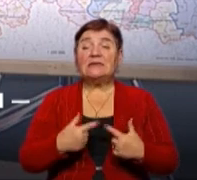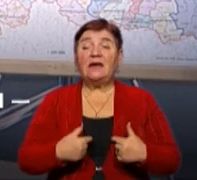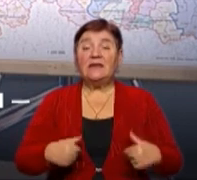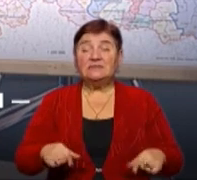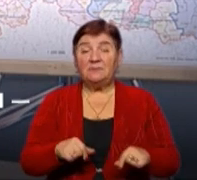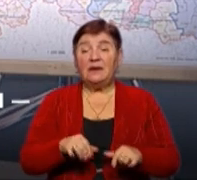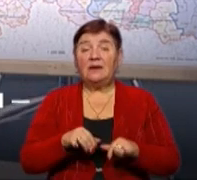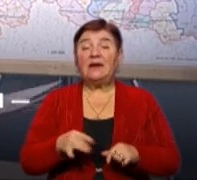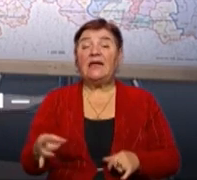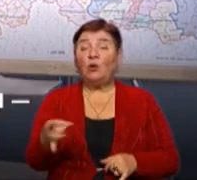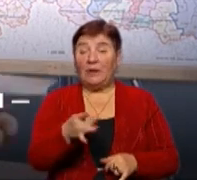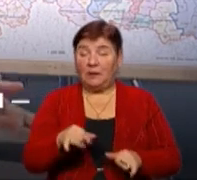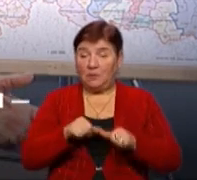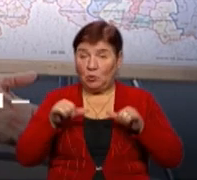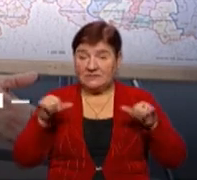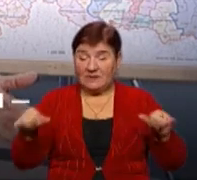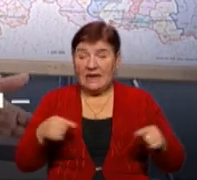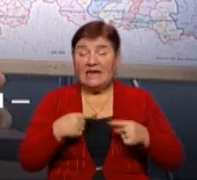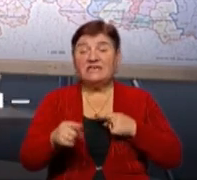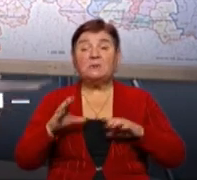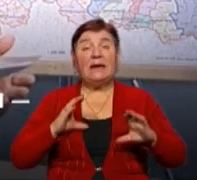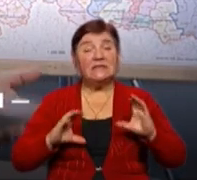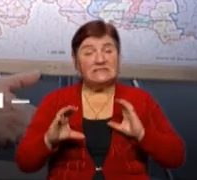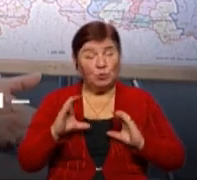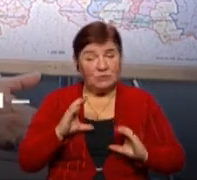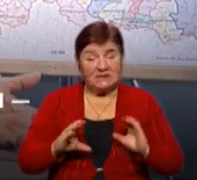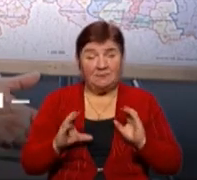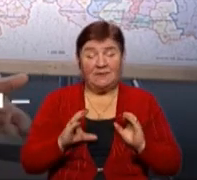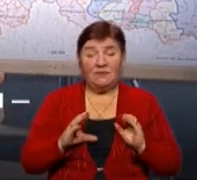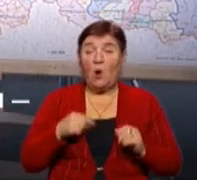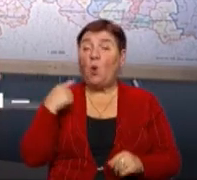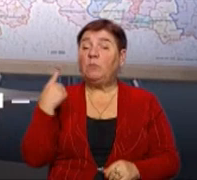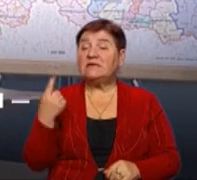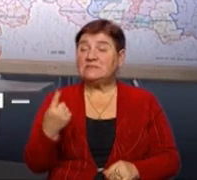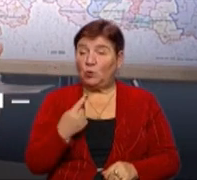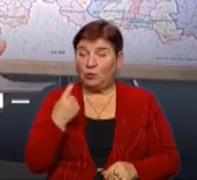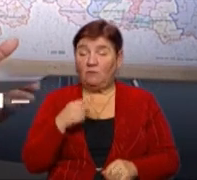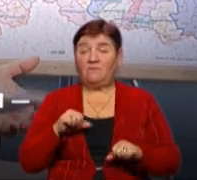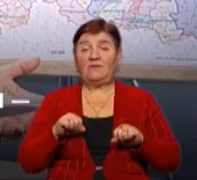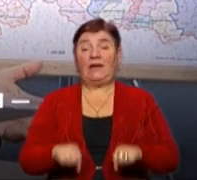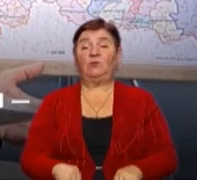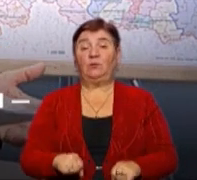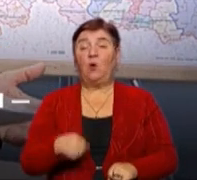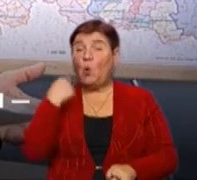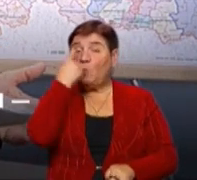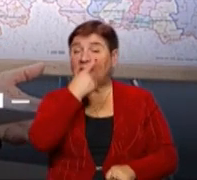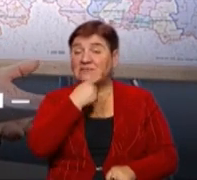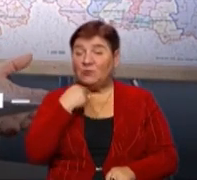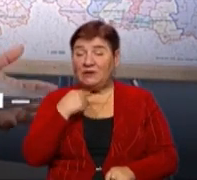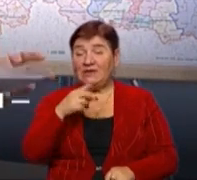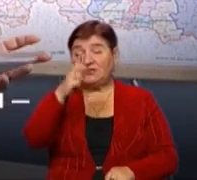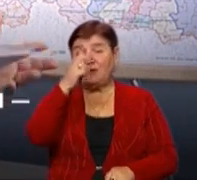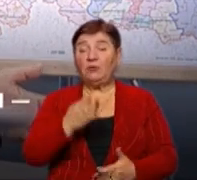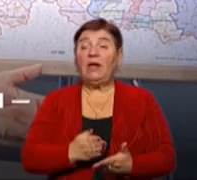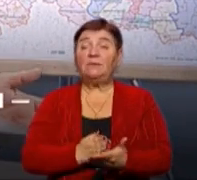агенціями регіонального розвитку, з іншими інституціями, з обласною владою в особі обласної